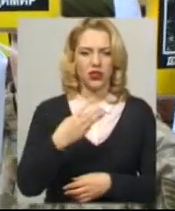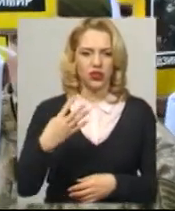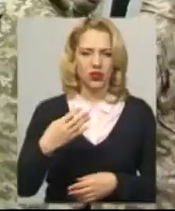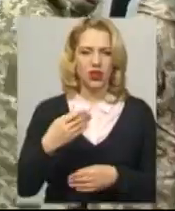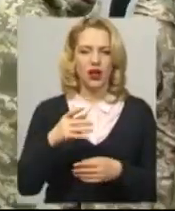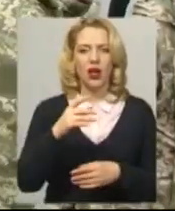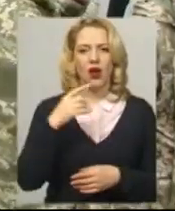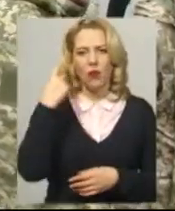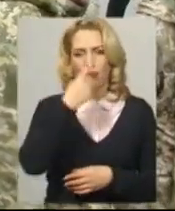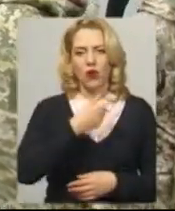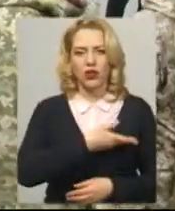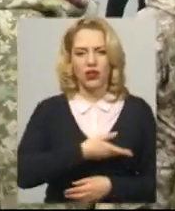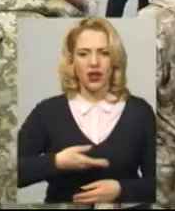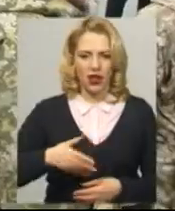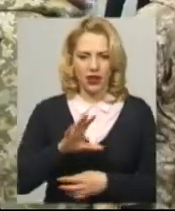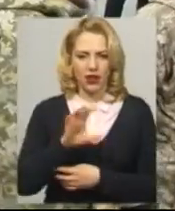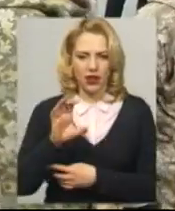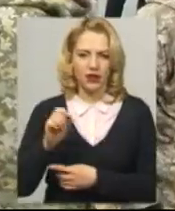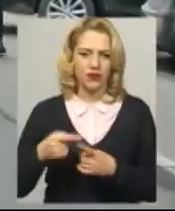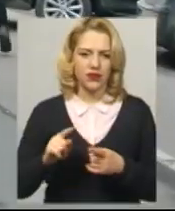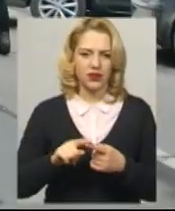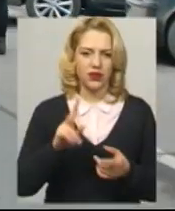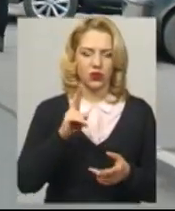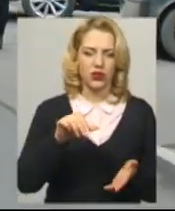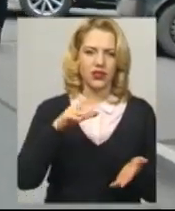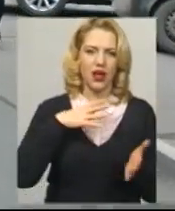– Небесної Сотні та воїнів з Хмельниччини, що загинули в зоні АТО.